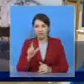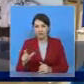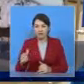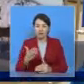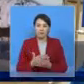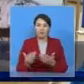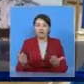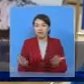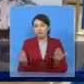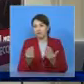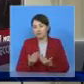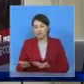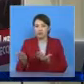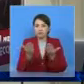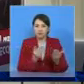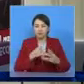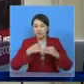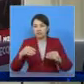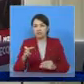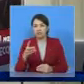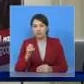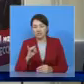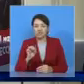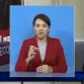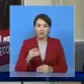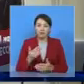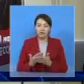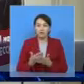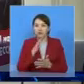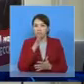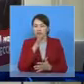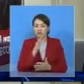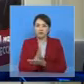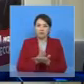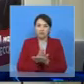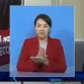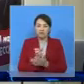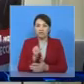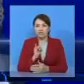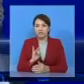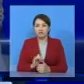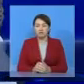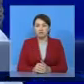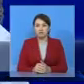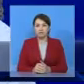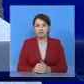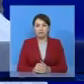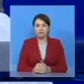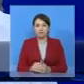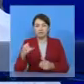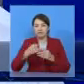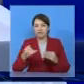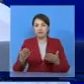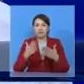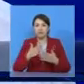который приютил на своей земле представителей чеченского этноса во времена политических репрессий. Земля